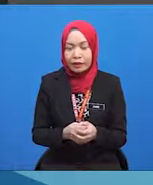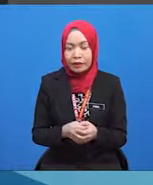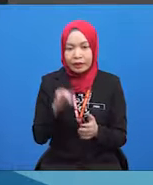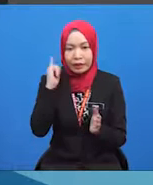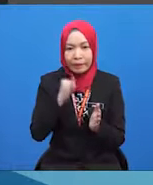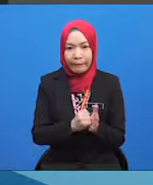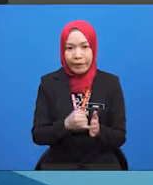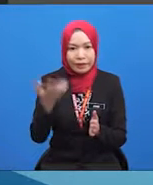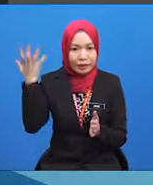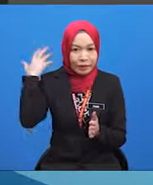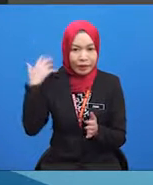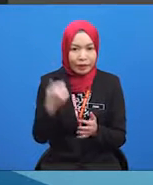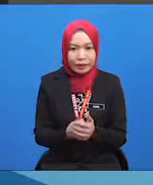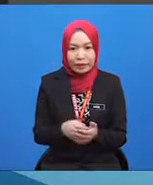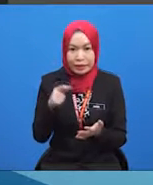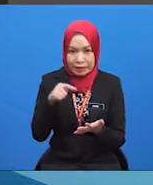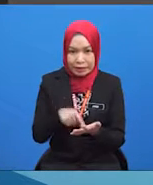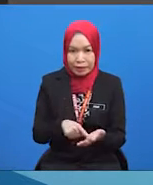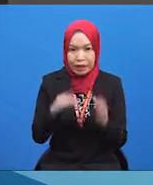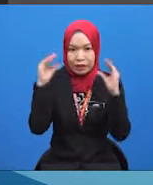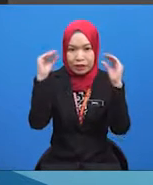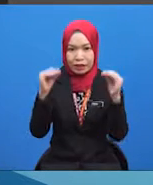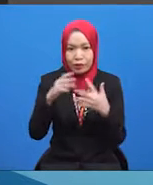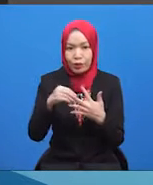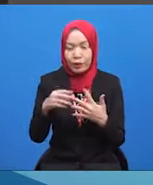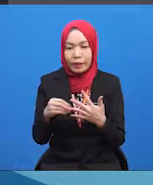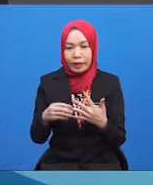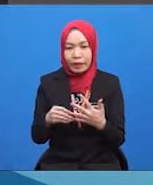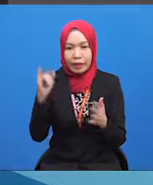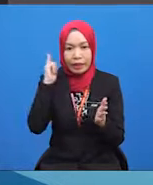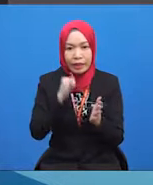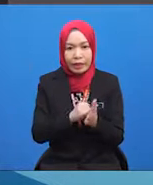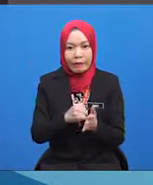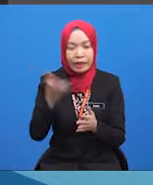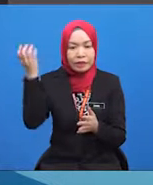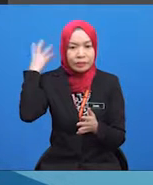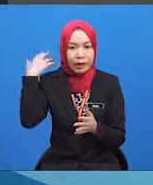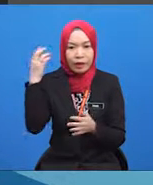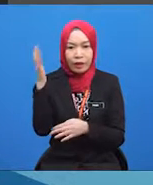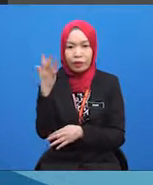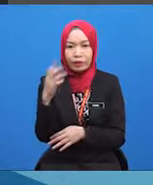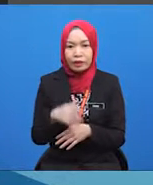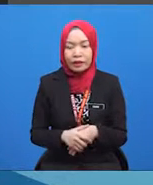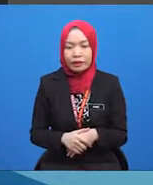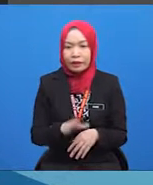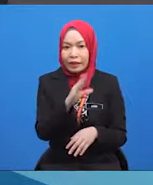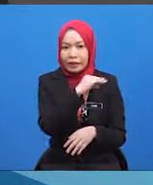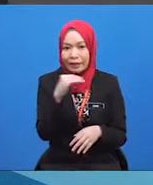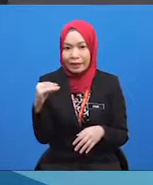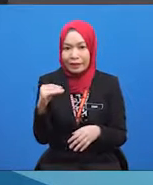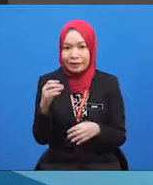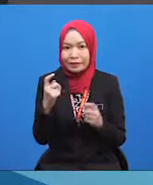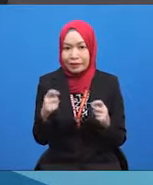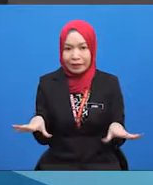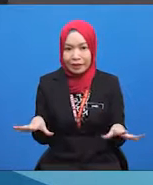belakang. Di sini, cikgu memilih imej latar belakang hutan dan